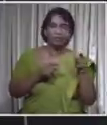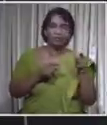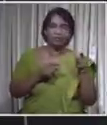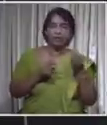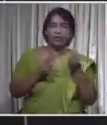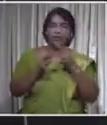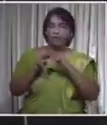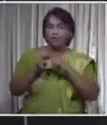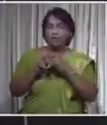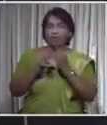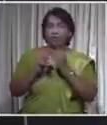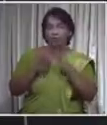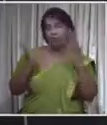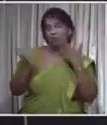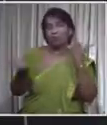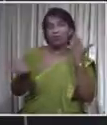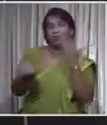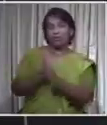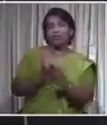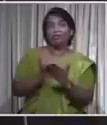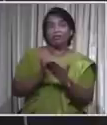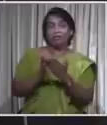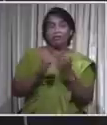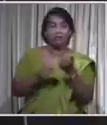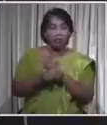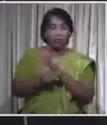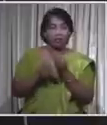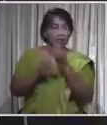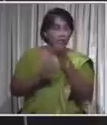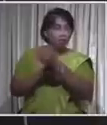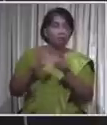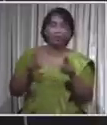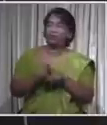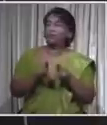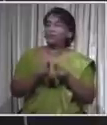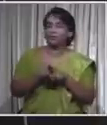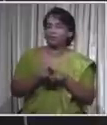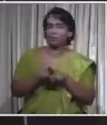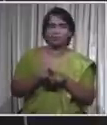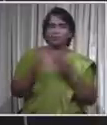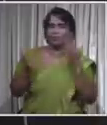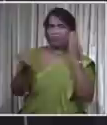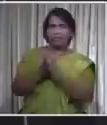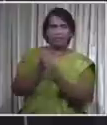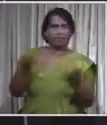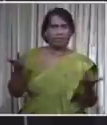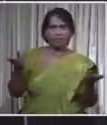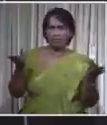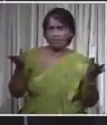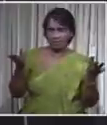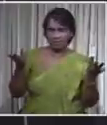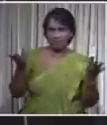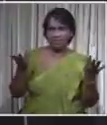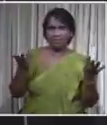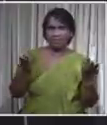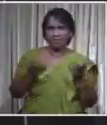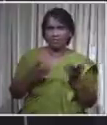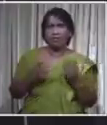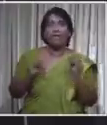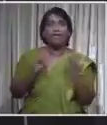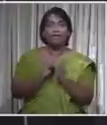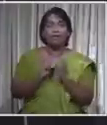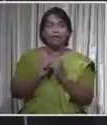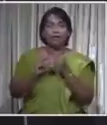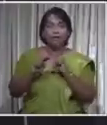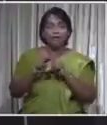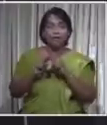ෆිනෑන්ස් කම්පැනි වලින් ලොකු සහනයක් කොරෝනා වලින් දුන්නා වගේ. කිසිම සහනයක් දුන්නේ නැහැ. මොකද්ද කරේ ෆිනෑන්ස්